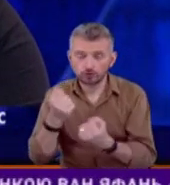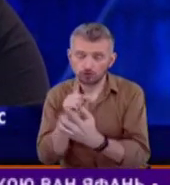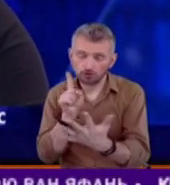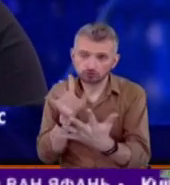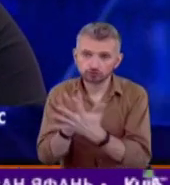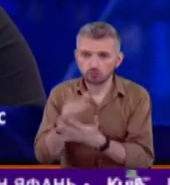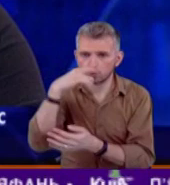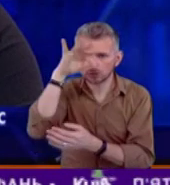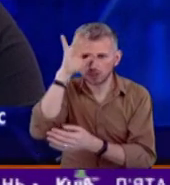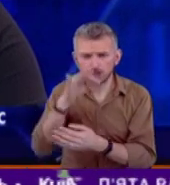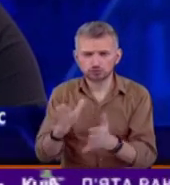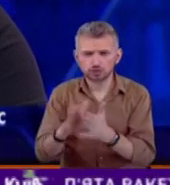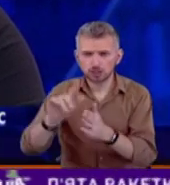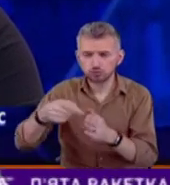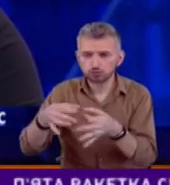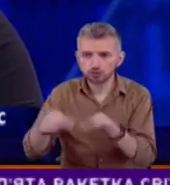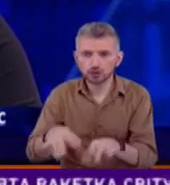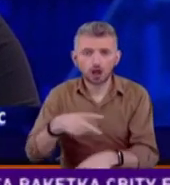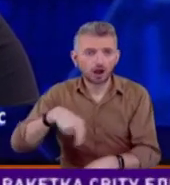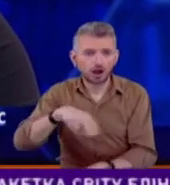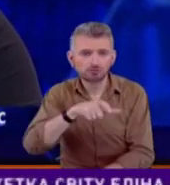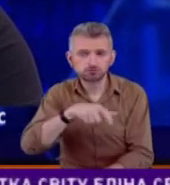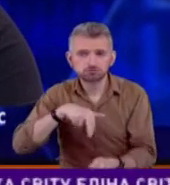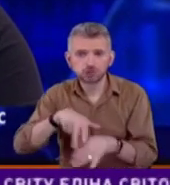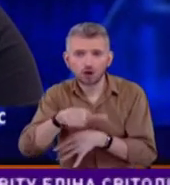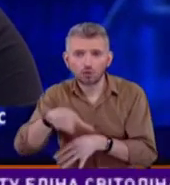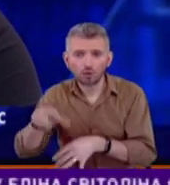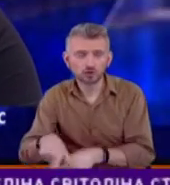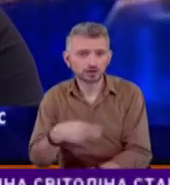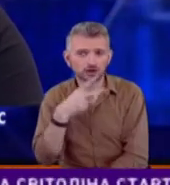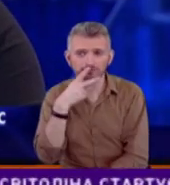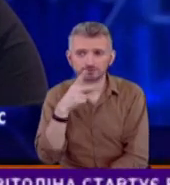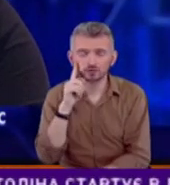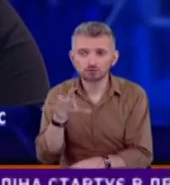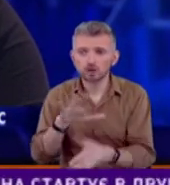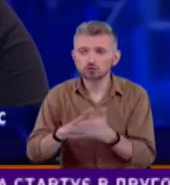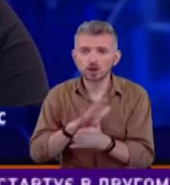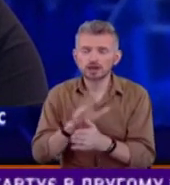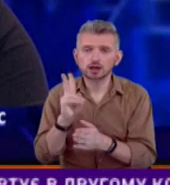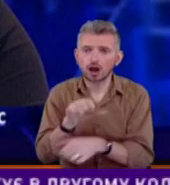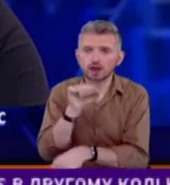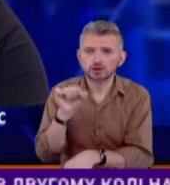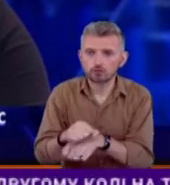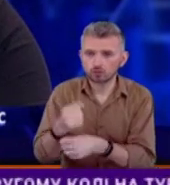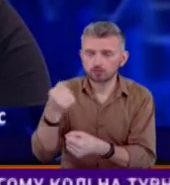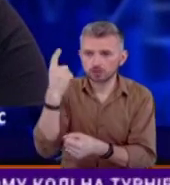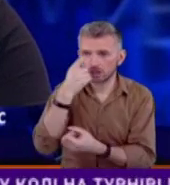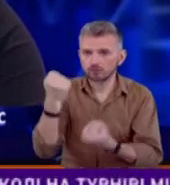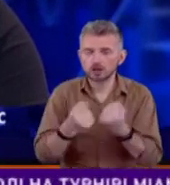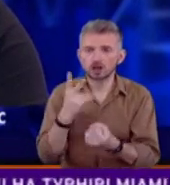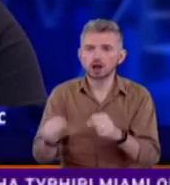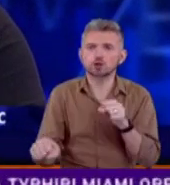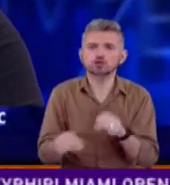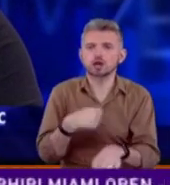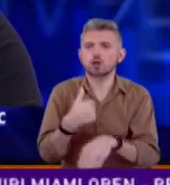требует его отпустить. И прохожие, причем они опять же воспринимают ситуацию не как остановку пьяного водителя, а как нарушение конституционных прав